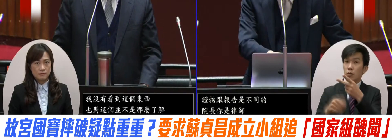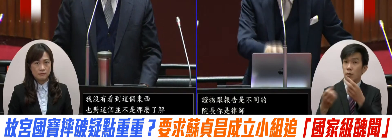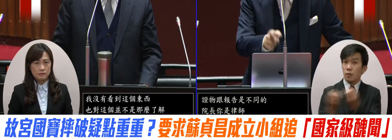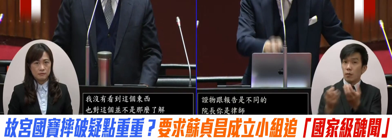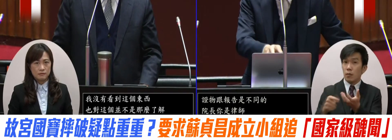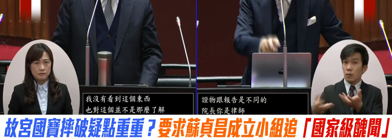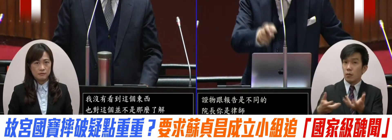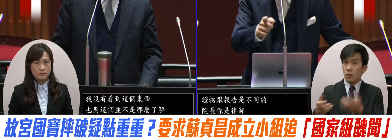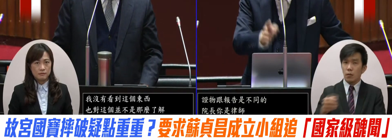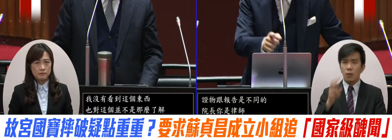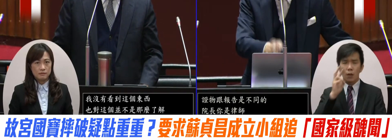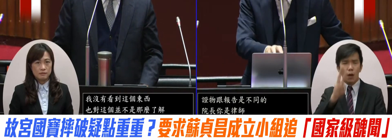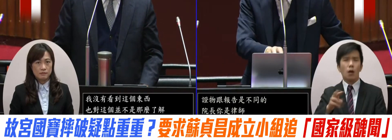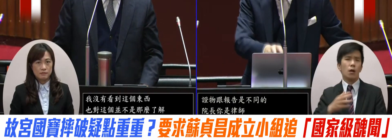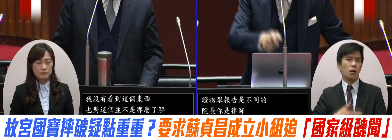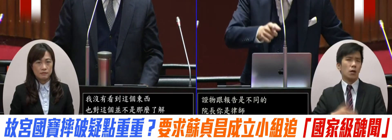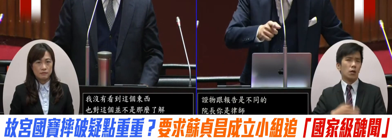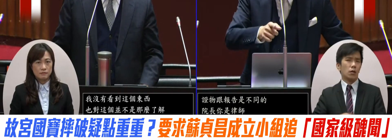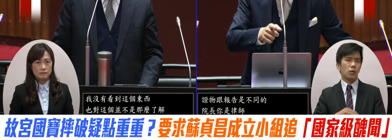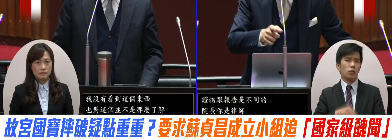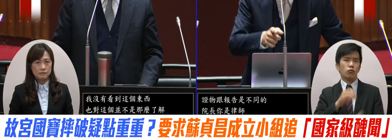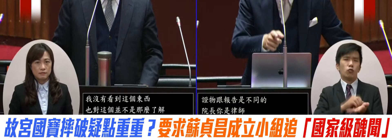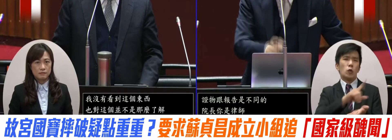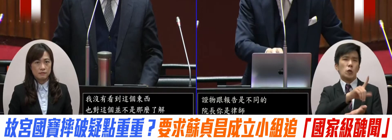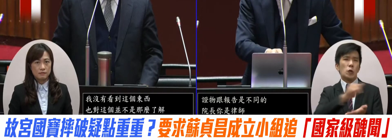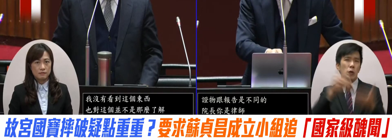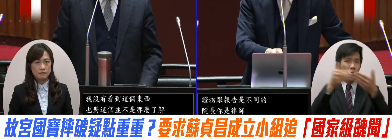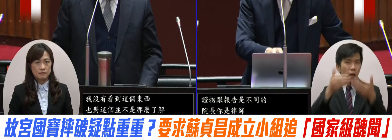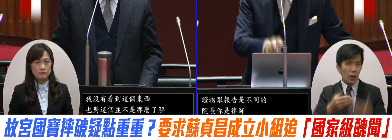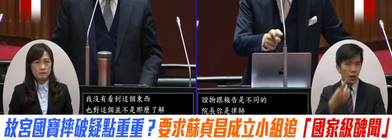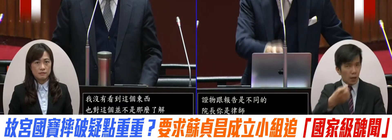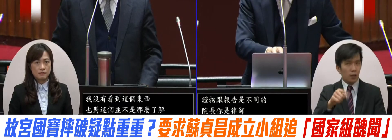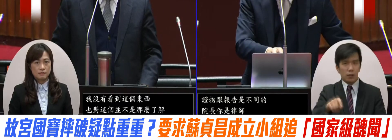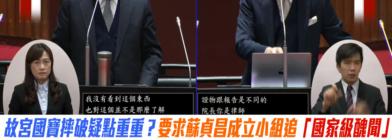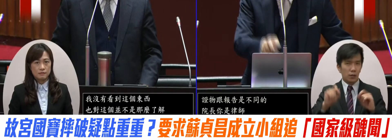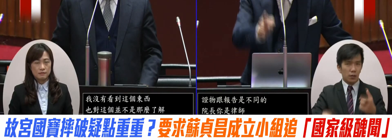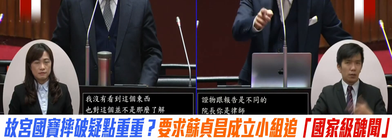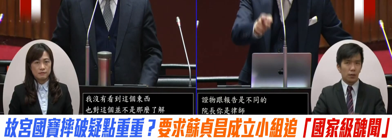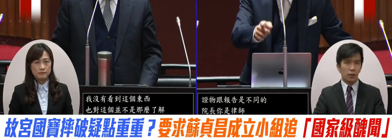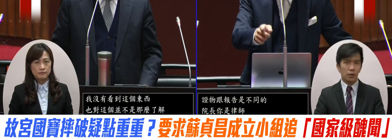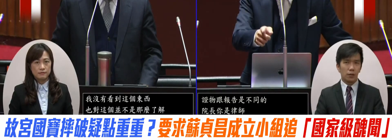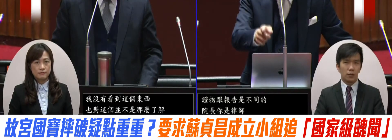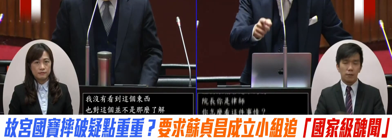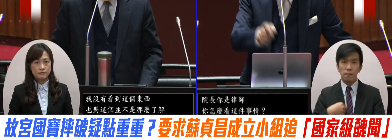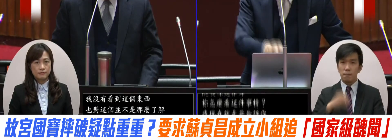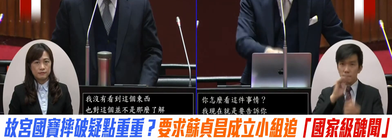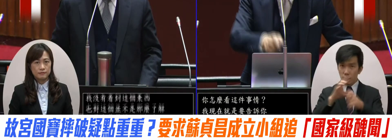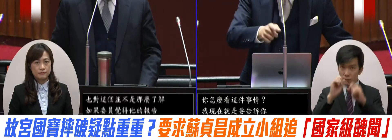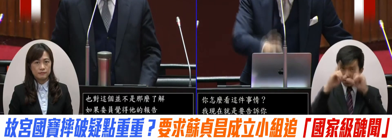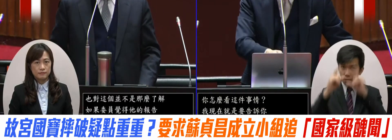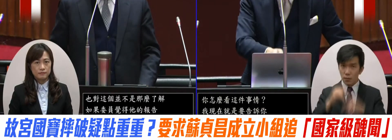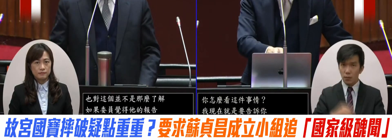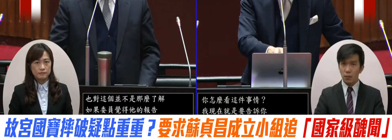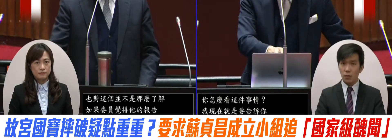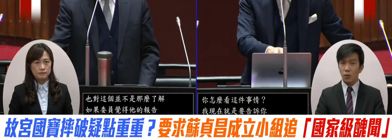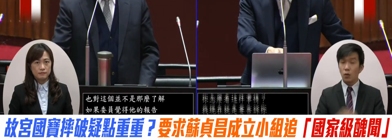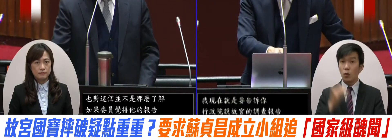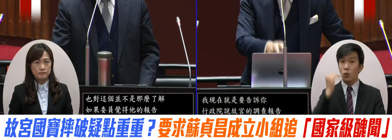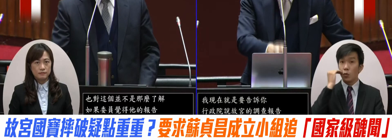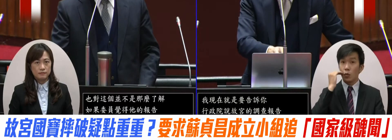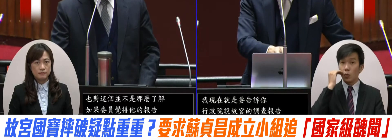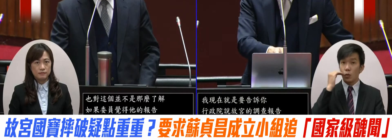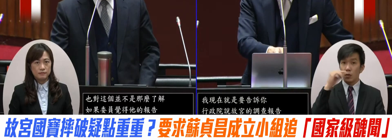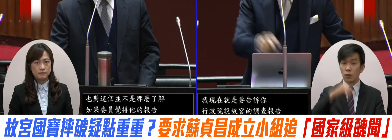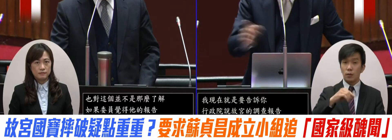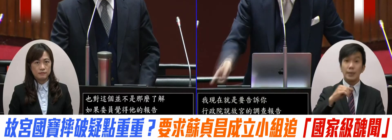调查报告明显就跟我们看到的证物有很大的不同，所以这一点上面就是我要提醒你的。你看，如果这一个照片